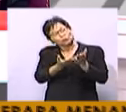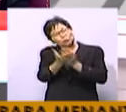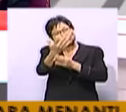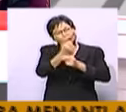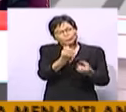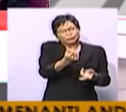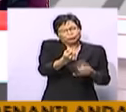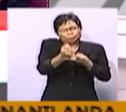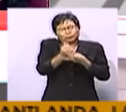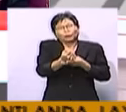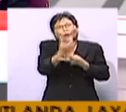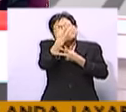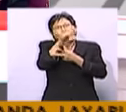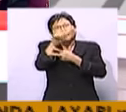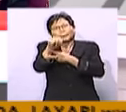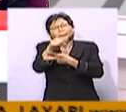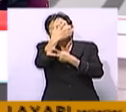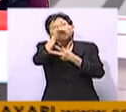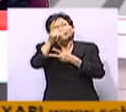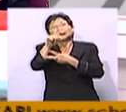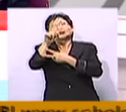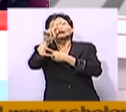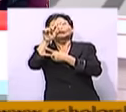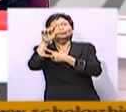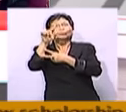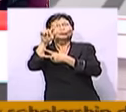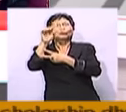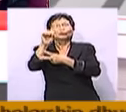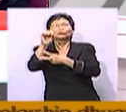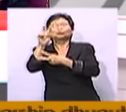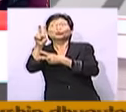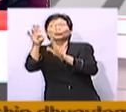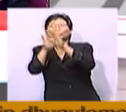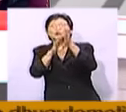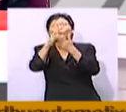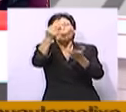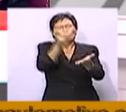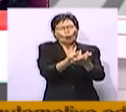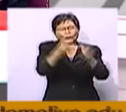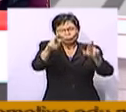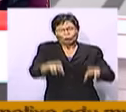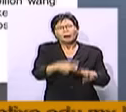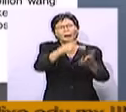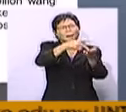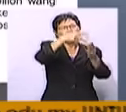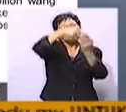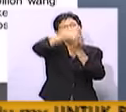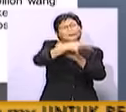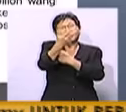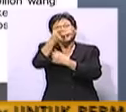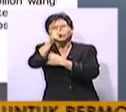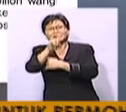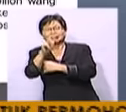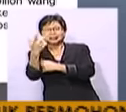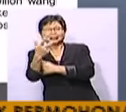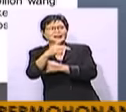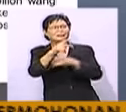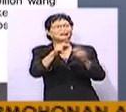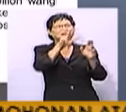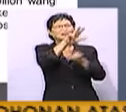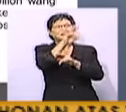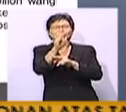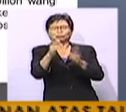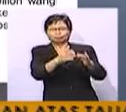dapat menjimatkan 15.02 bilion wang rakyat. Projek LRT3 sepanjang 37